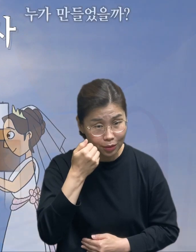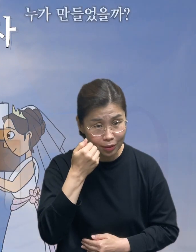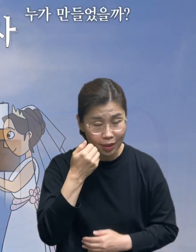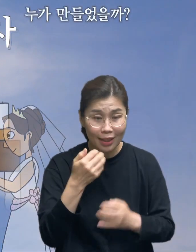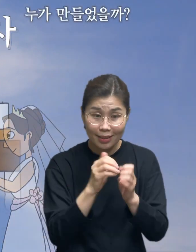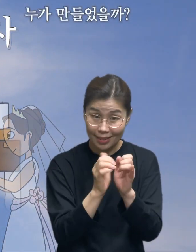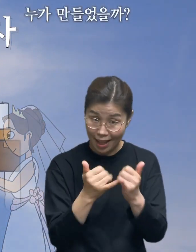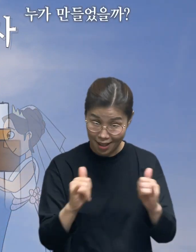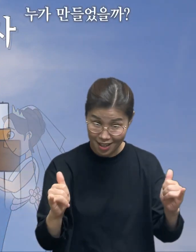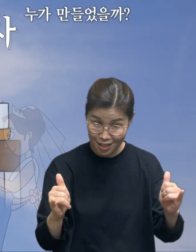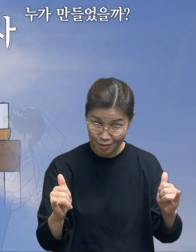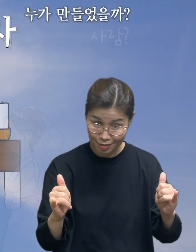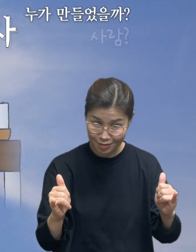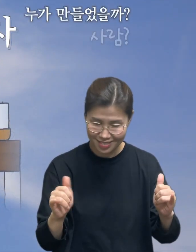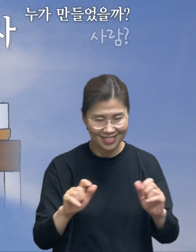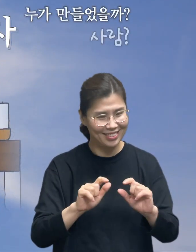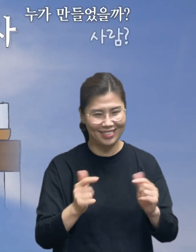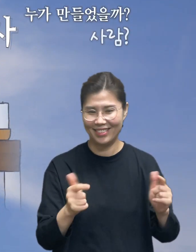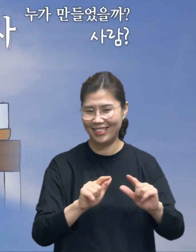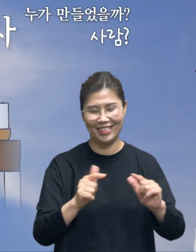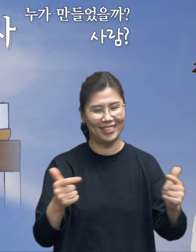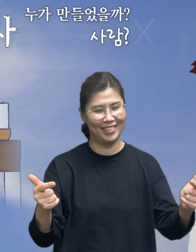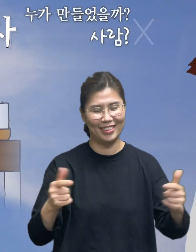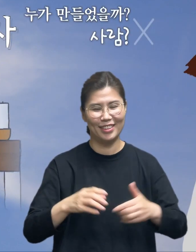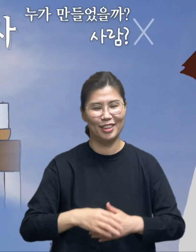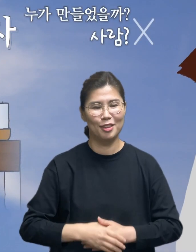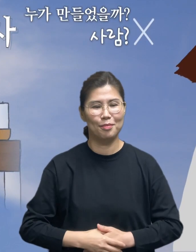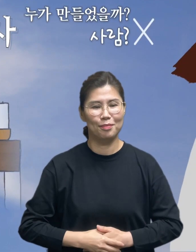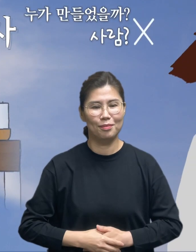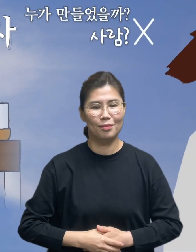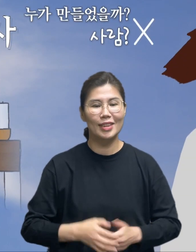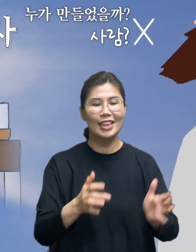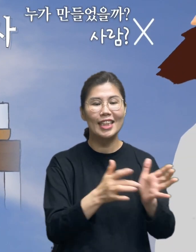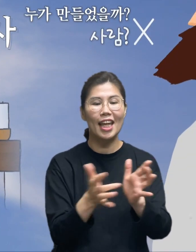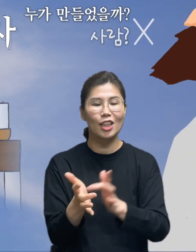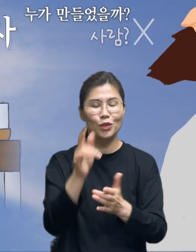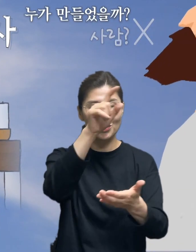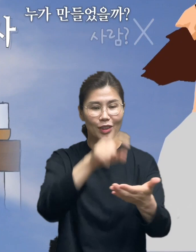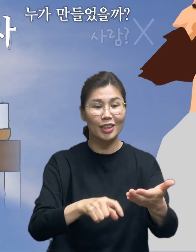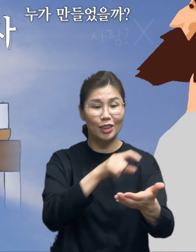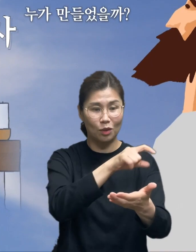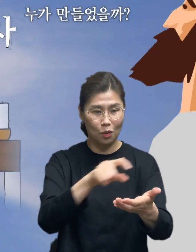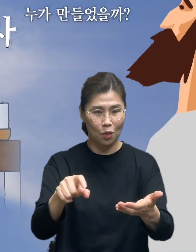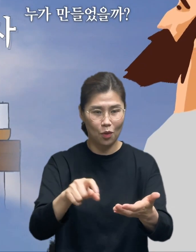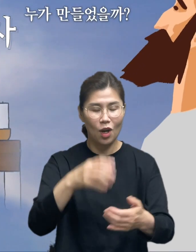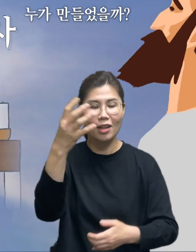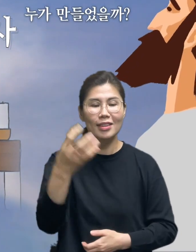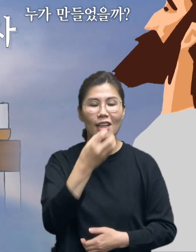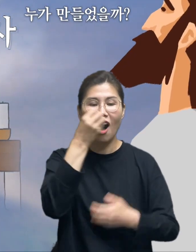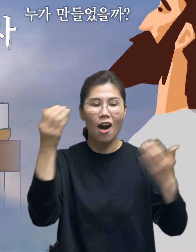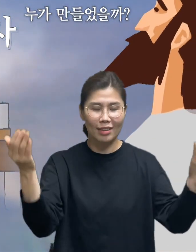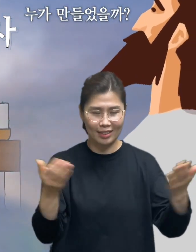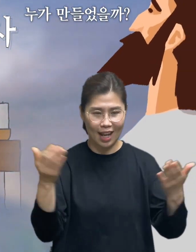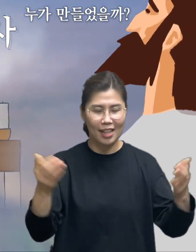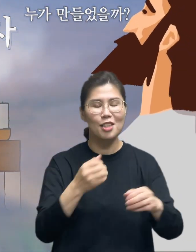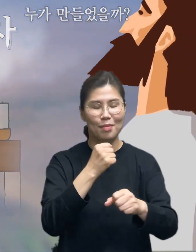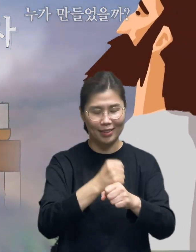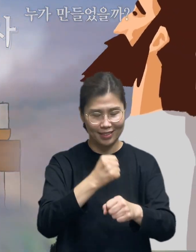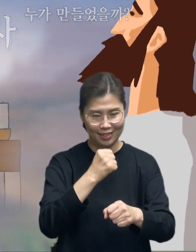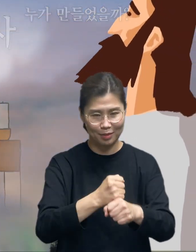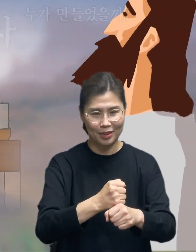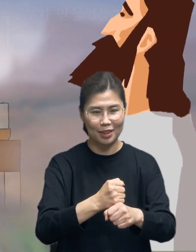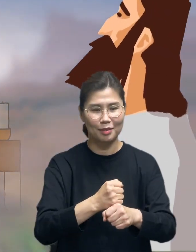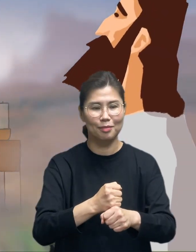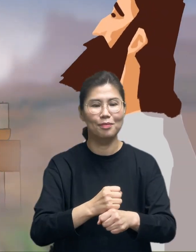만들었을까요? 인간요? 그렇지 않습니다 성사를 세우신 분은 바로